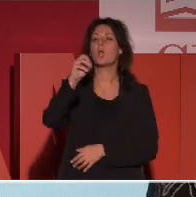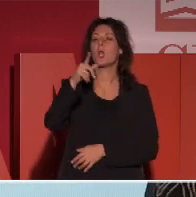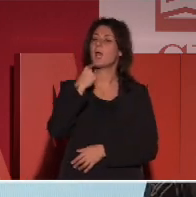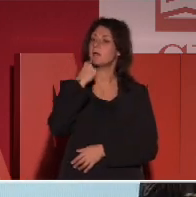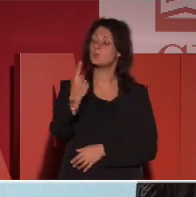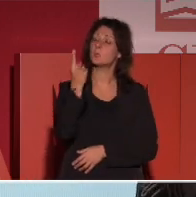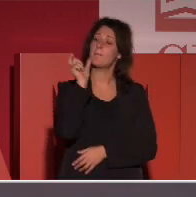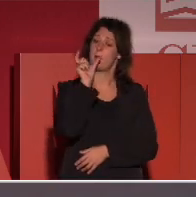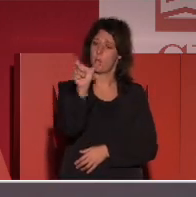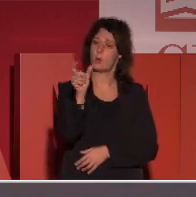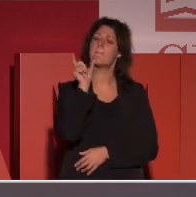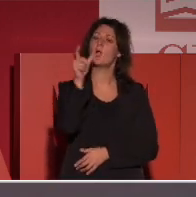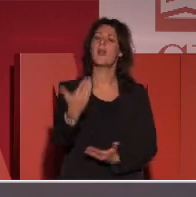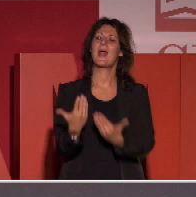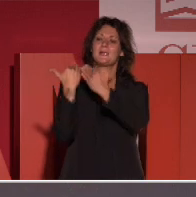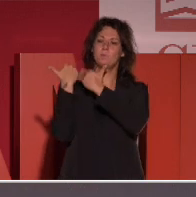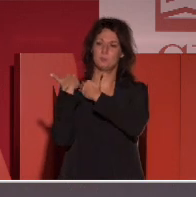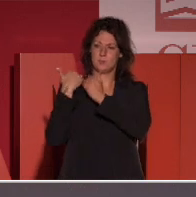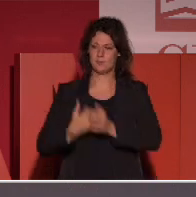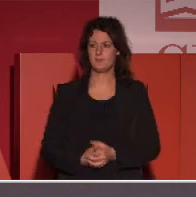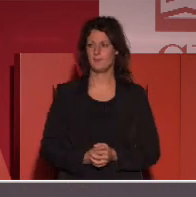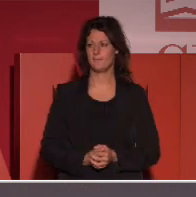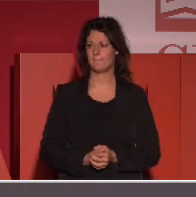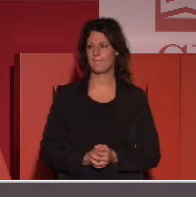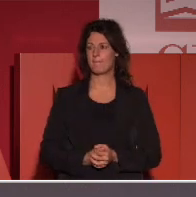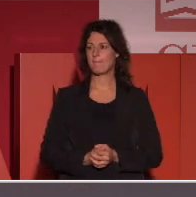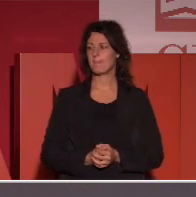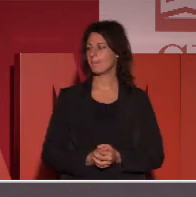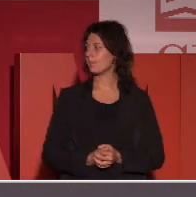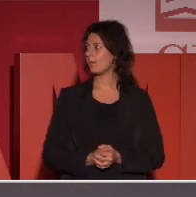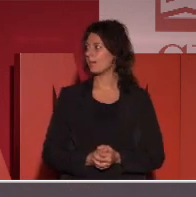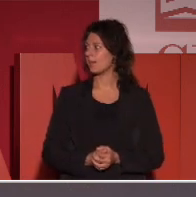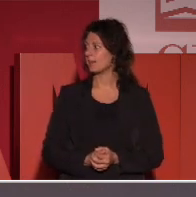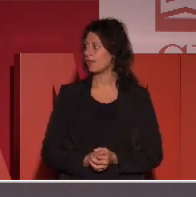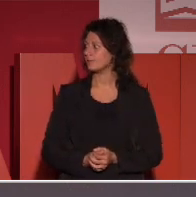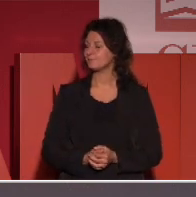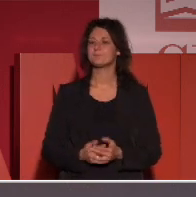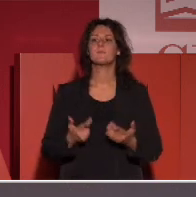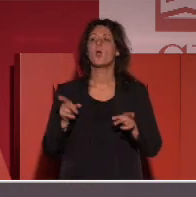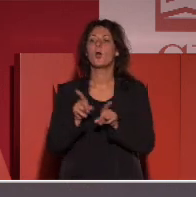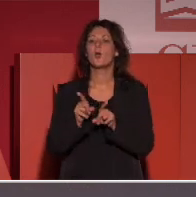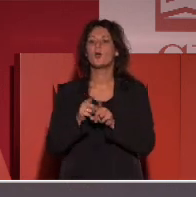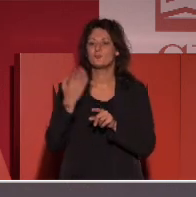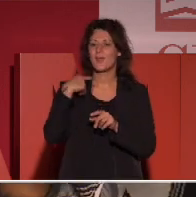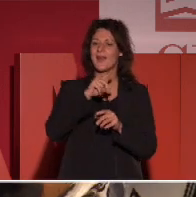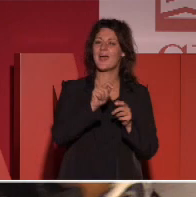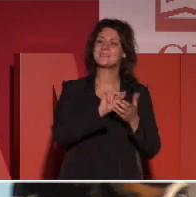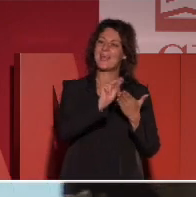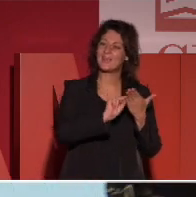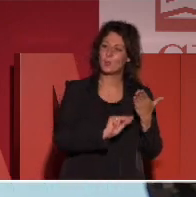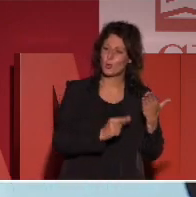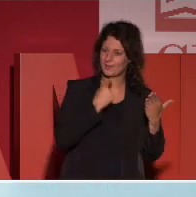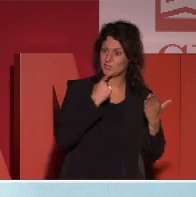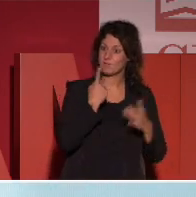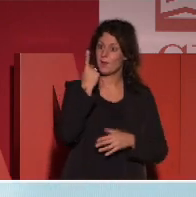responsabilità diceva emily dickinson che essere un fiore è una grossa responsabilità diceva